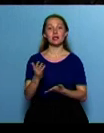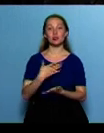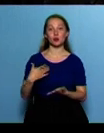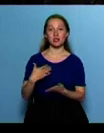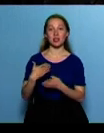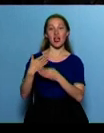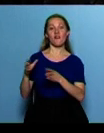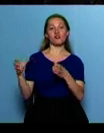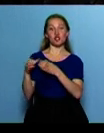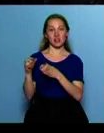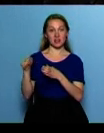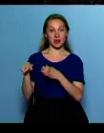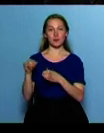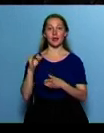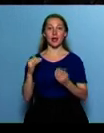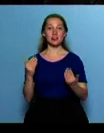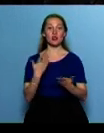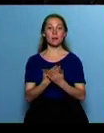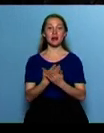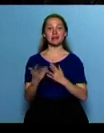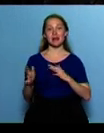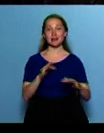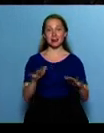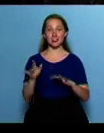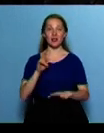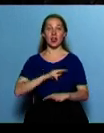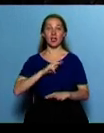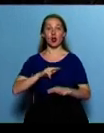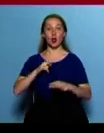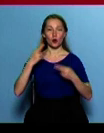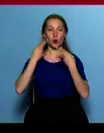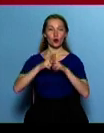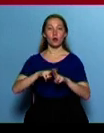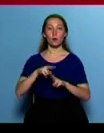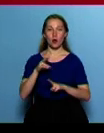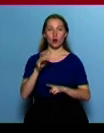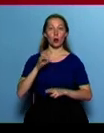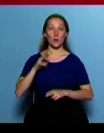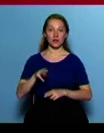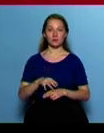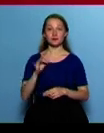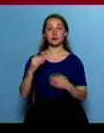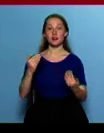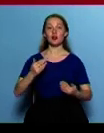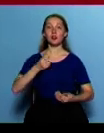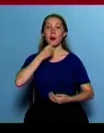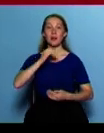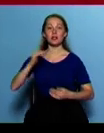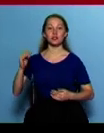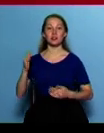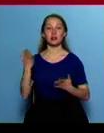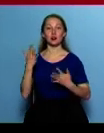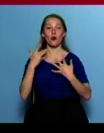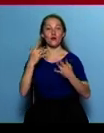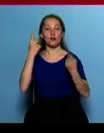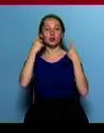частях. И сегодня показали действие робототехники. И сегодня же подростков, увлеченных робототехникой